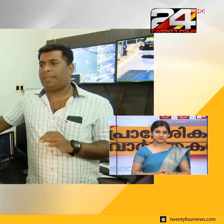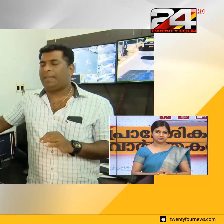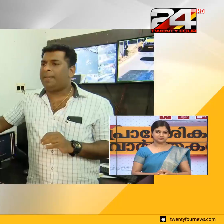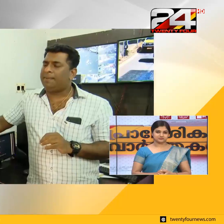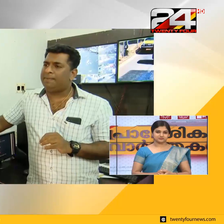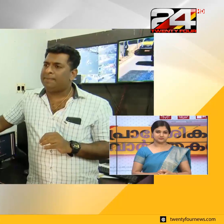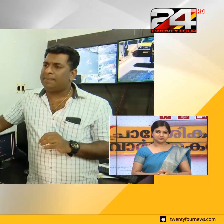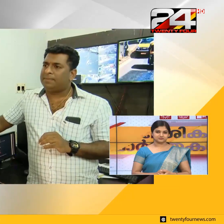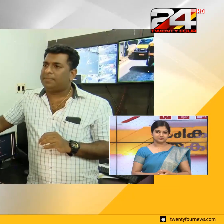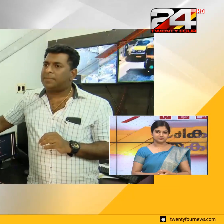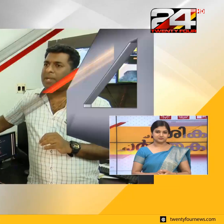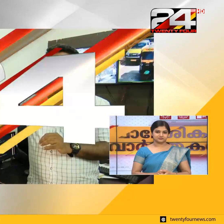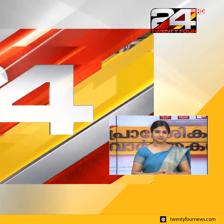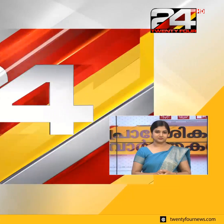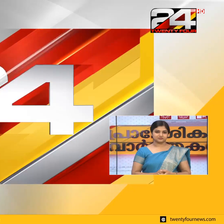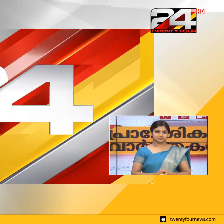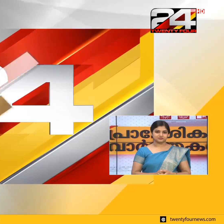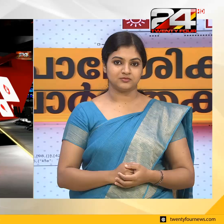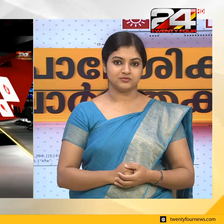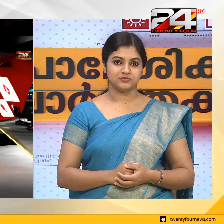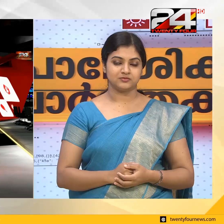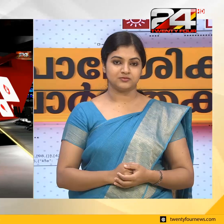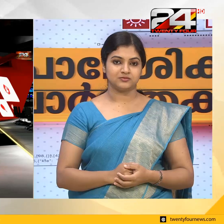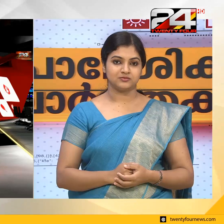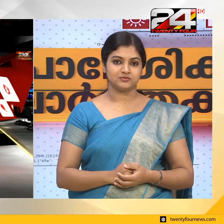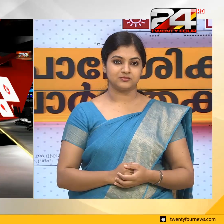ജണി, 24 കൊച്ചി.